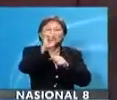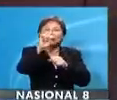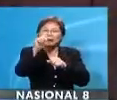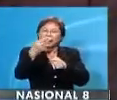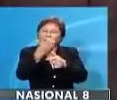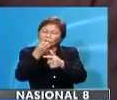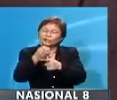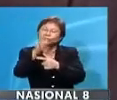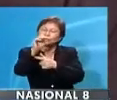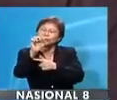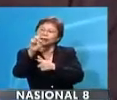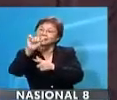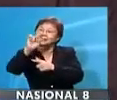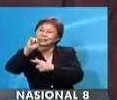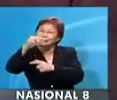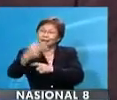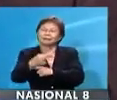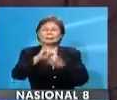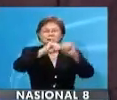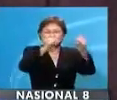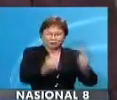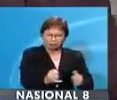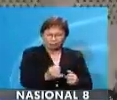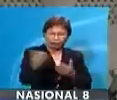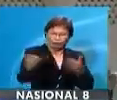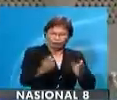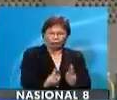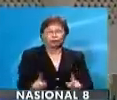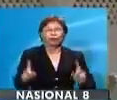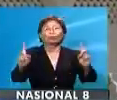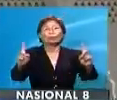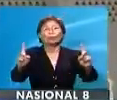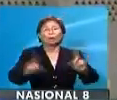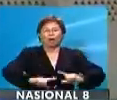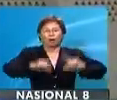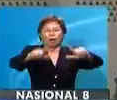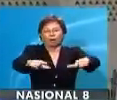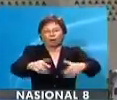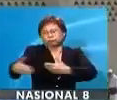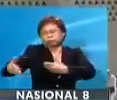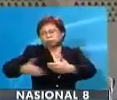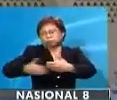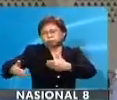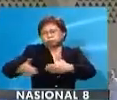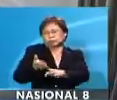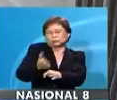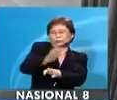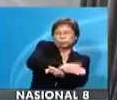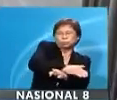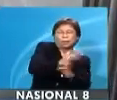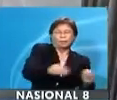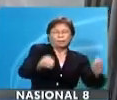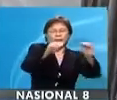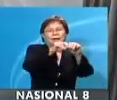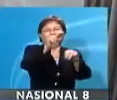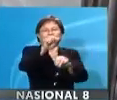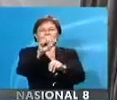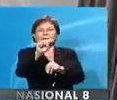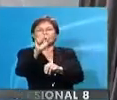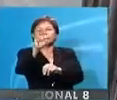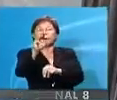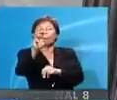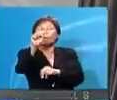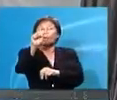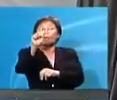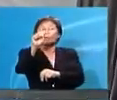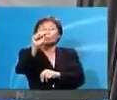Madinah. Para jemaah turut dibawa ke perkuburan Baqi' yang lokasinya hanya bersebelahan dengan Masjid Nabawi.